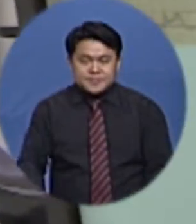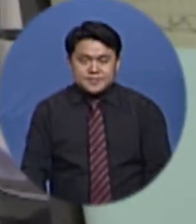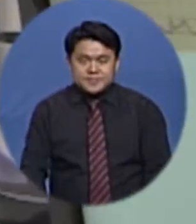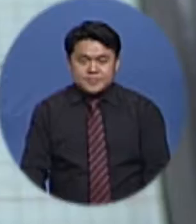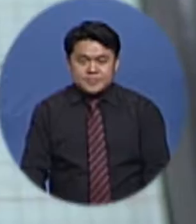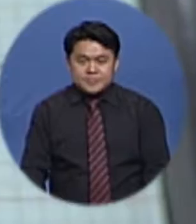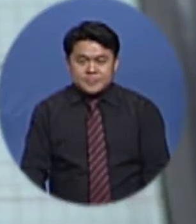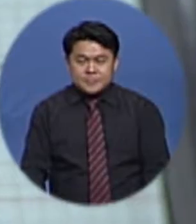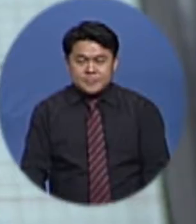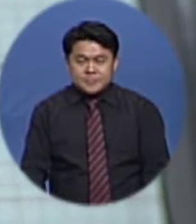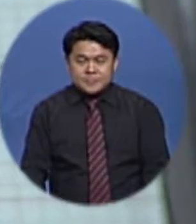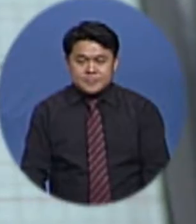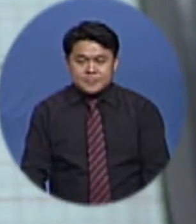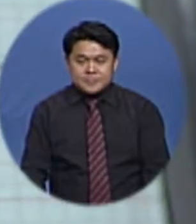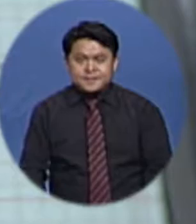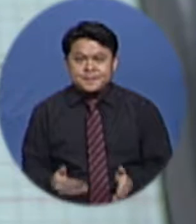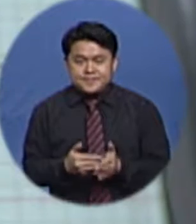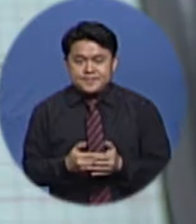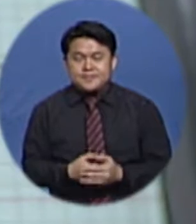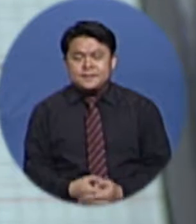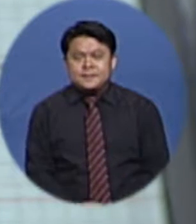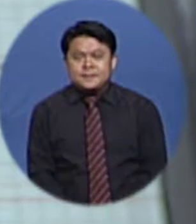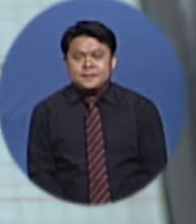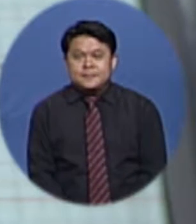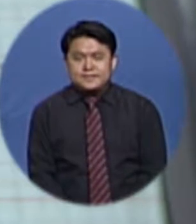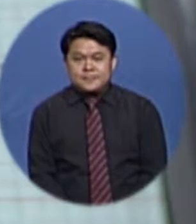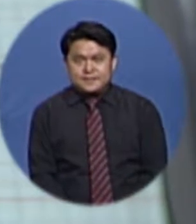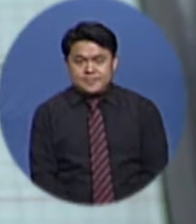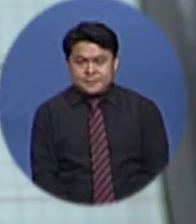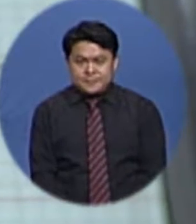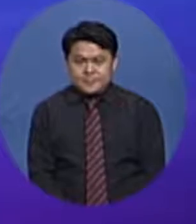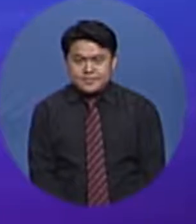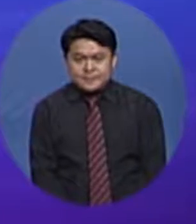예상됩니다. 복지TV 뉴스 이명아입니다.